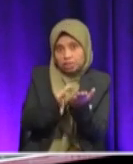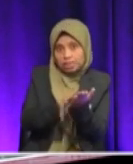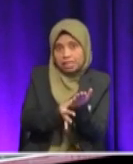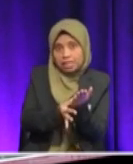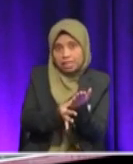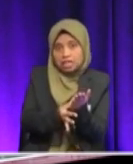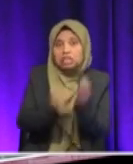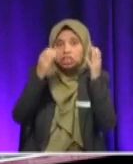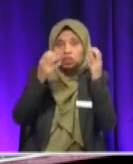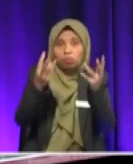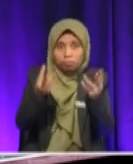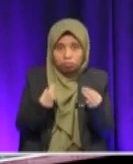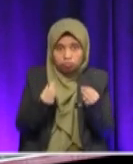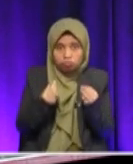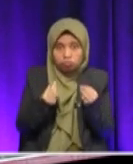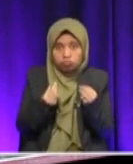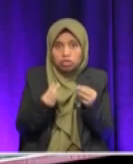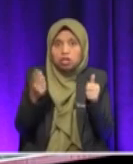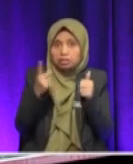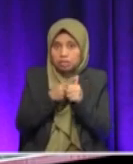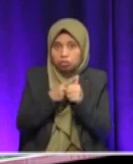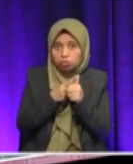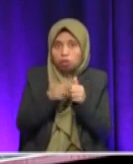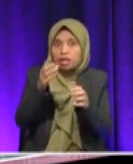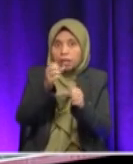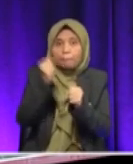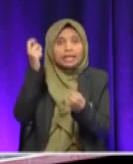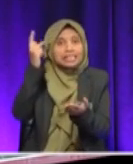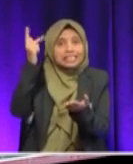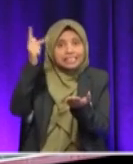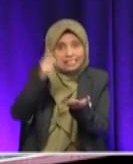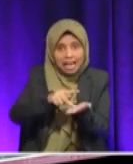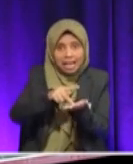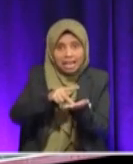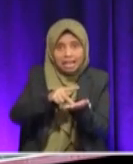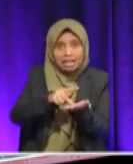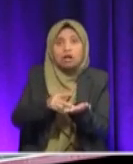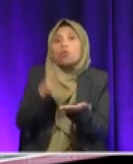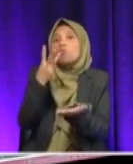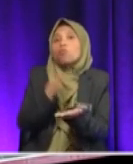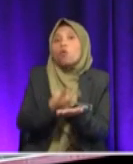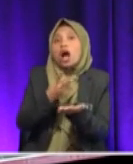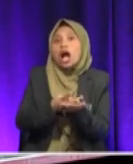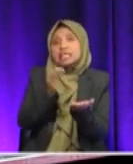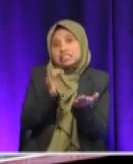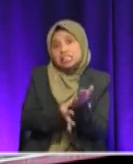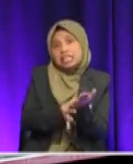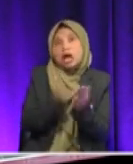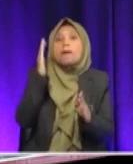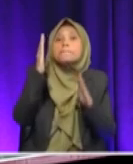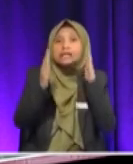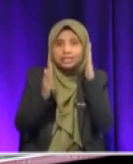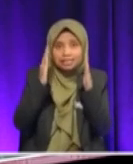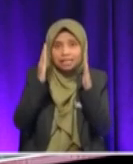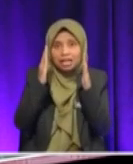pastikan mau ngecek di rumah supaya Anda dapat mengenal mengenali Wang Ying Malaysia